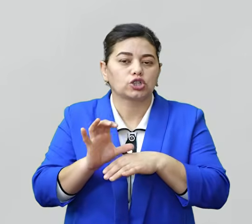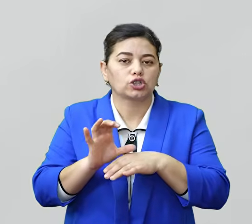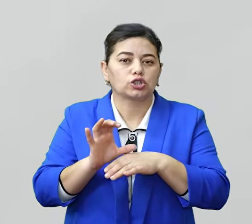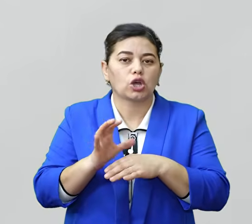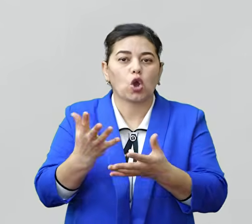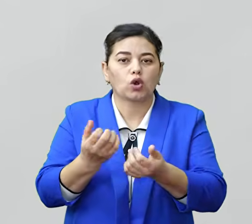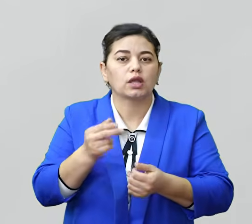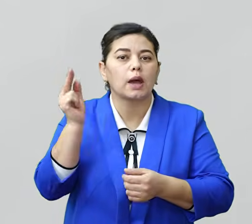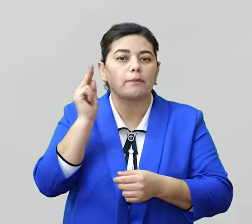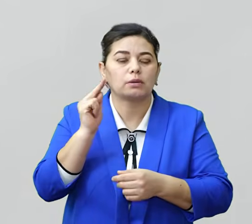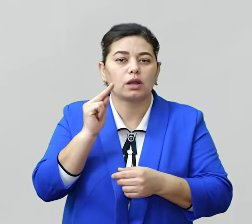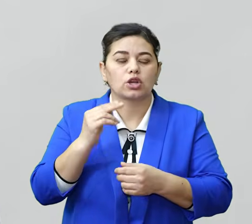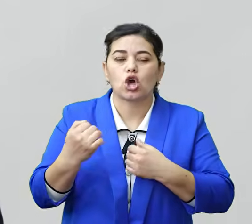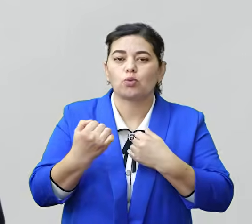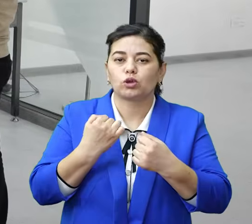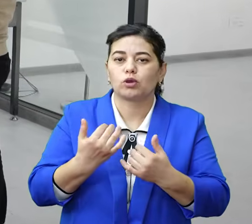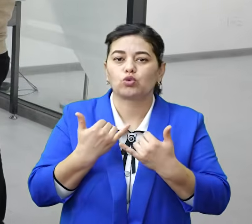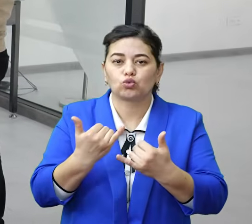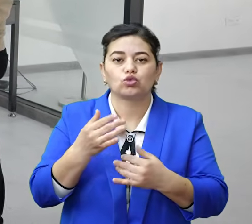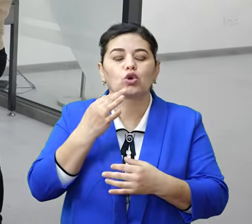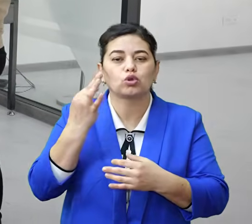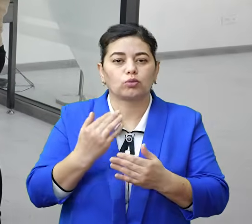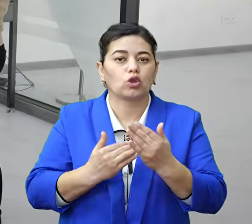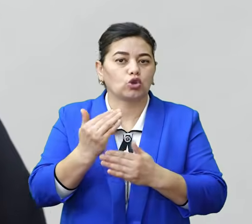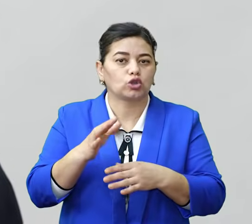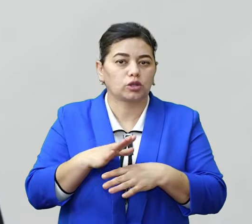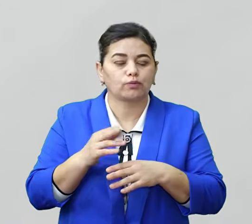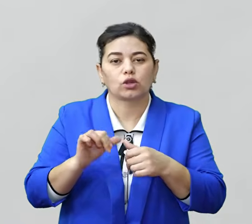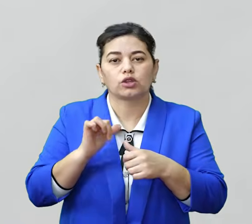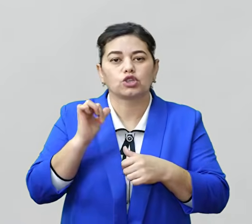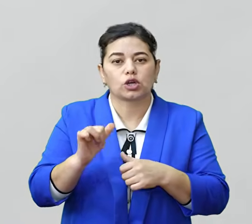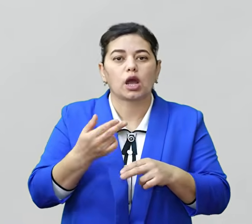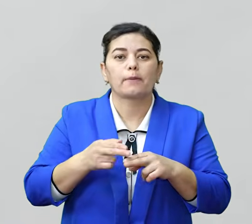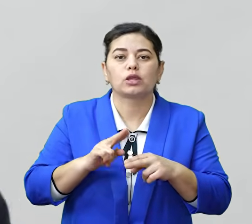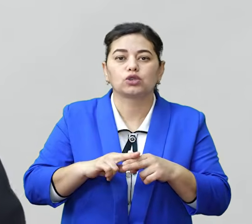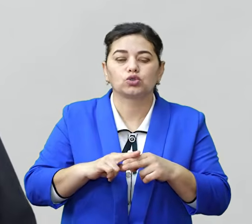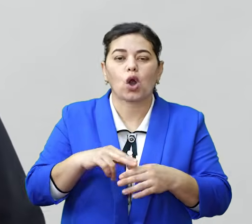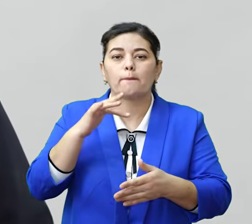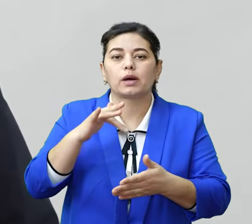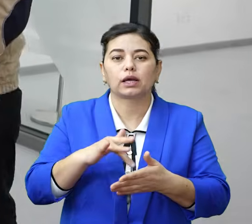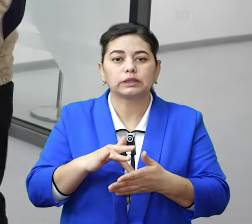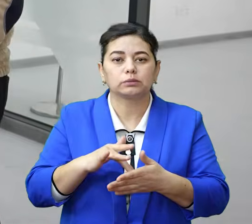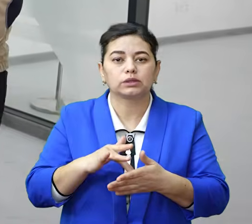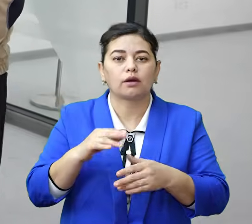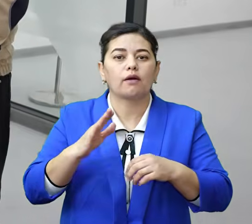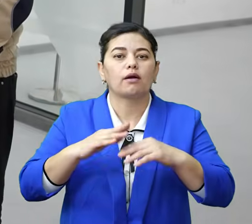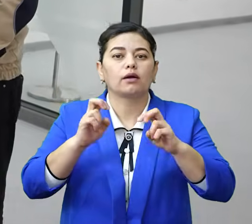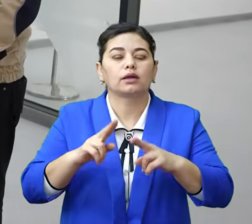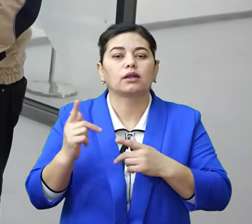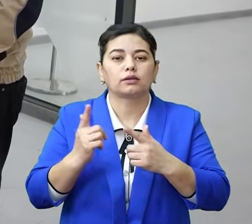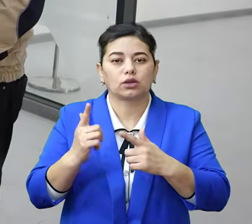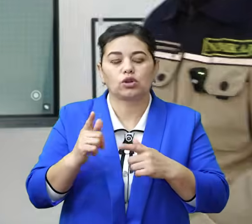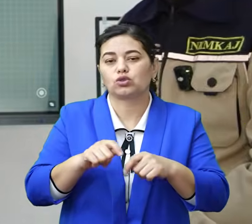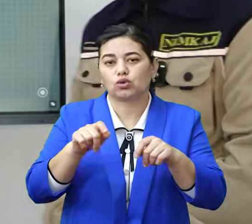o'sha olgan bilimlarini mustahkamlash uchun ko'nikmalarini oshiryapti. Bundan tashqari mana shu markazimizda kadrlar tayyorlash ham